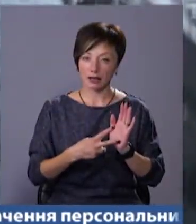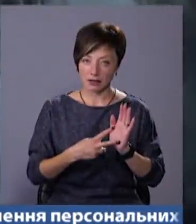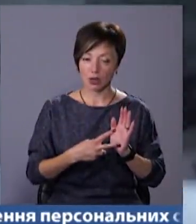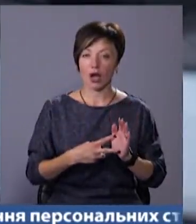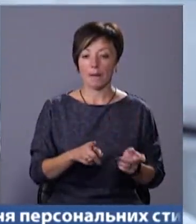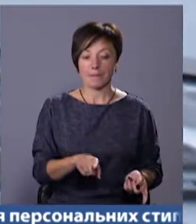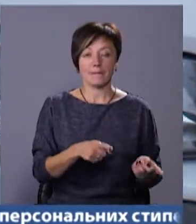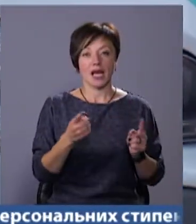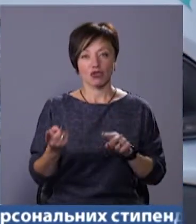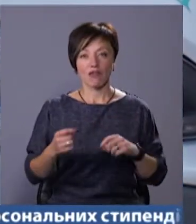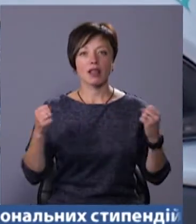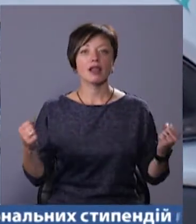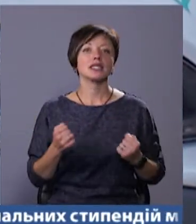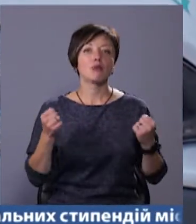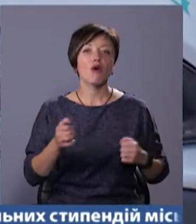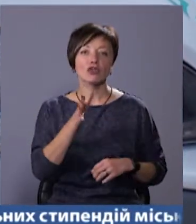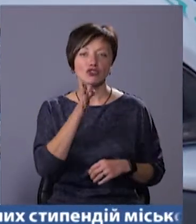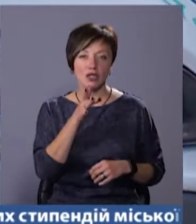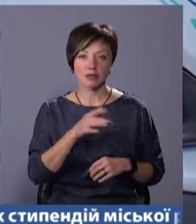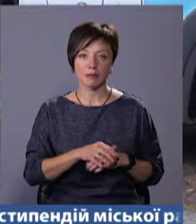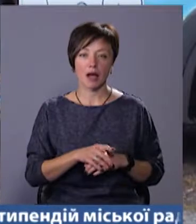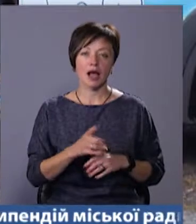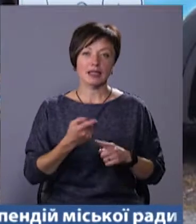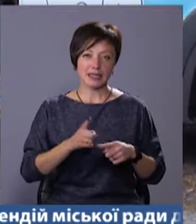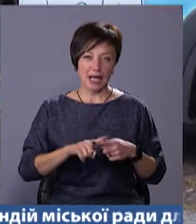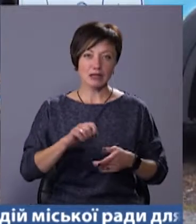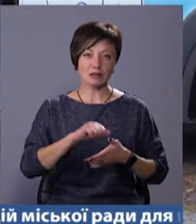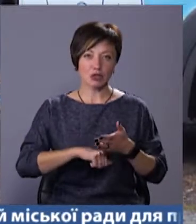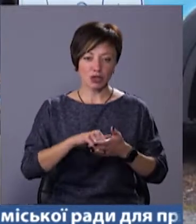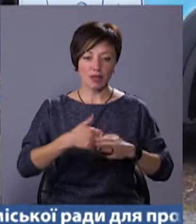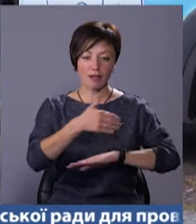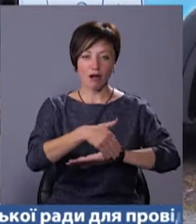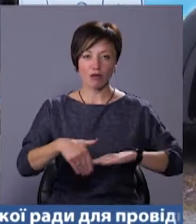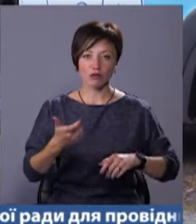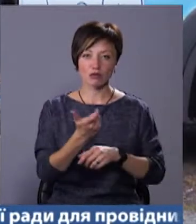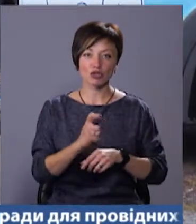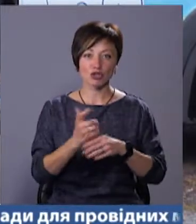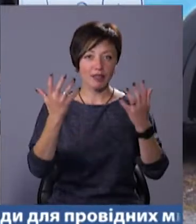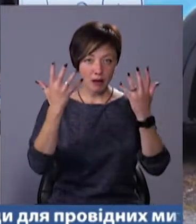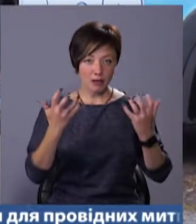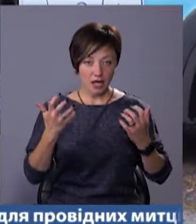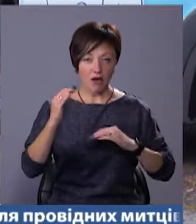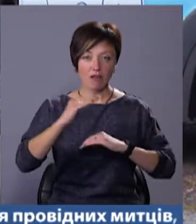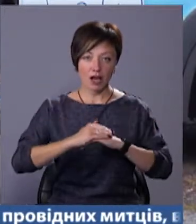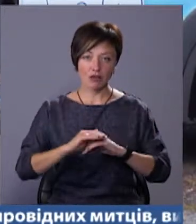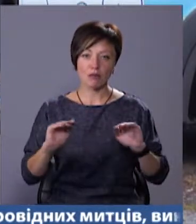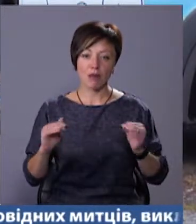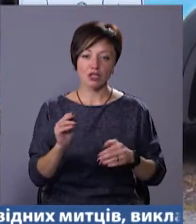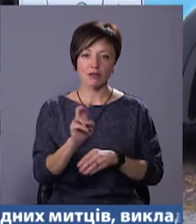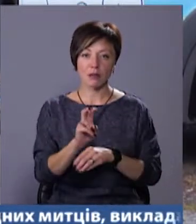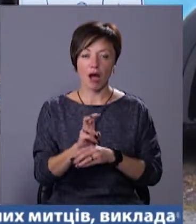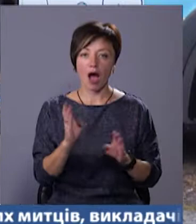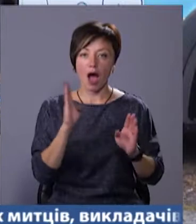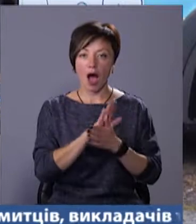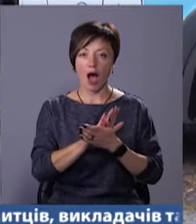Він перейшов на зимовий час. Більше це спричинено тим, що все-таки вже на вулиці більше темніє, і ввечері вже менше відвідувачів екобусу